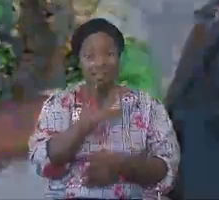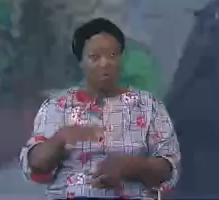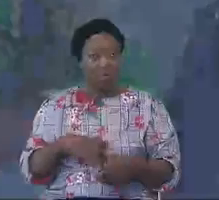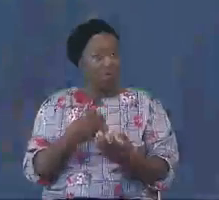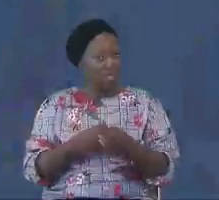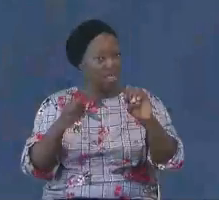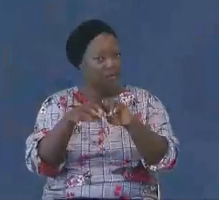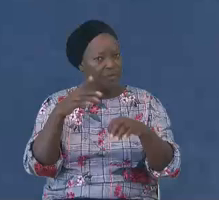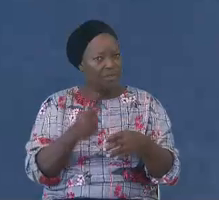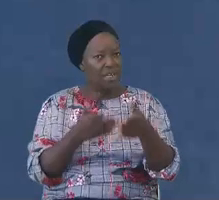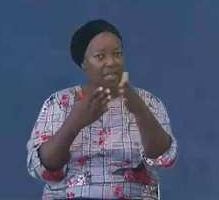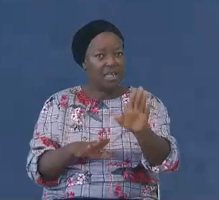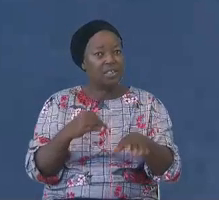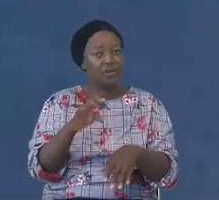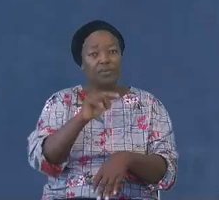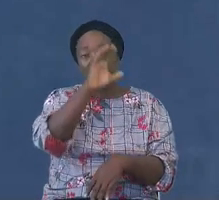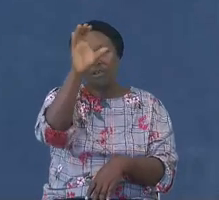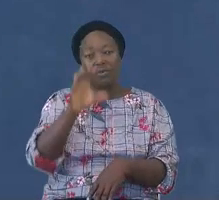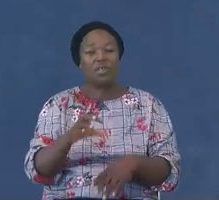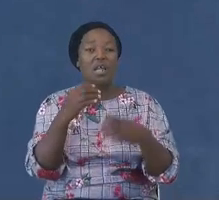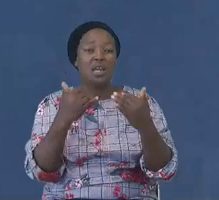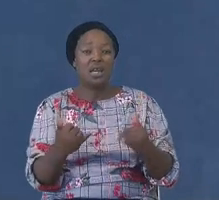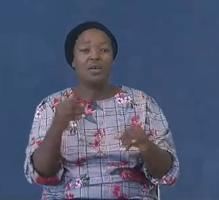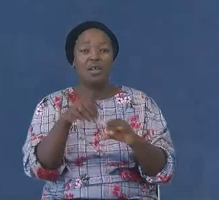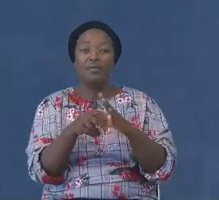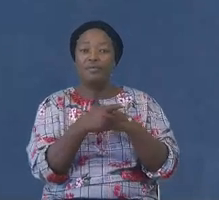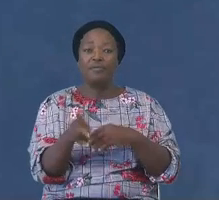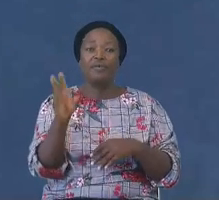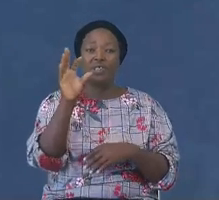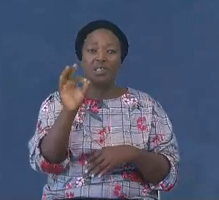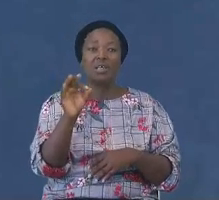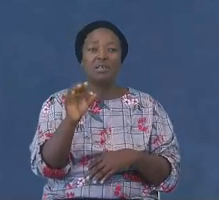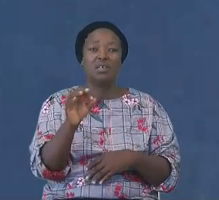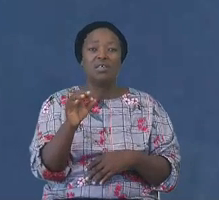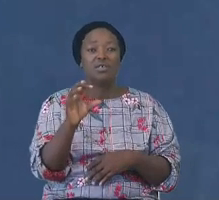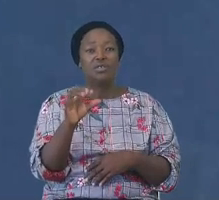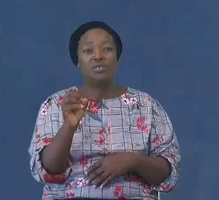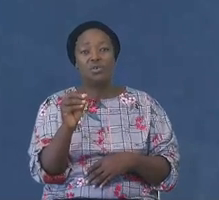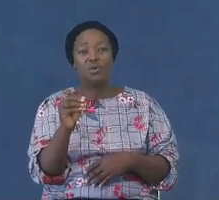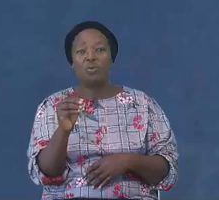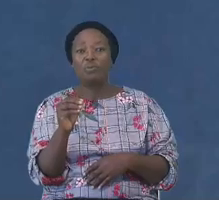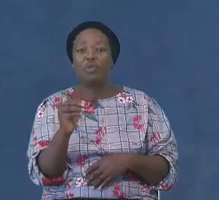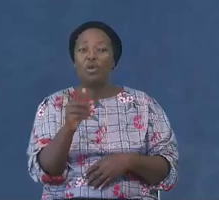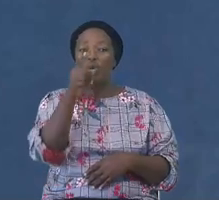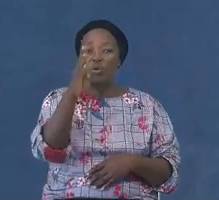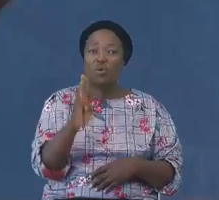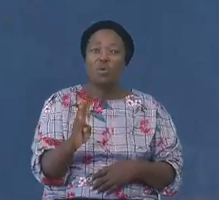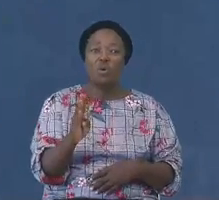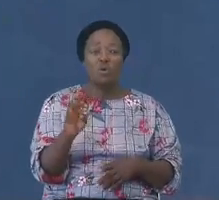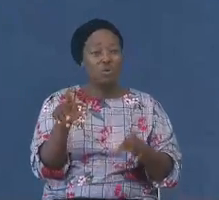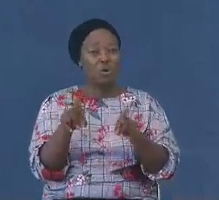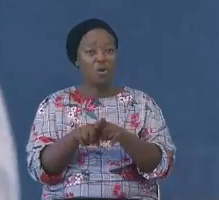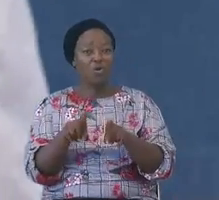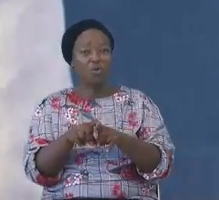jusqu'à la mort. Ça, c'est Christ, même jusqu'à la mort de la croix. Verset 9.